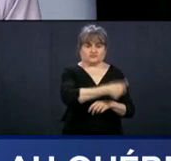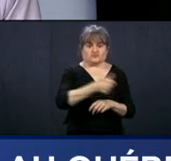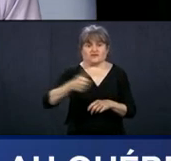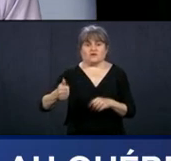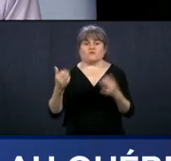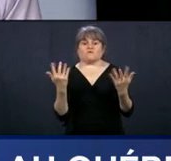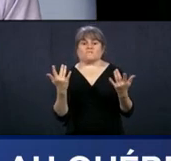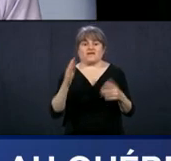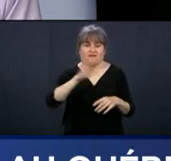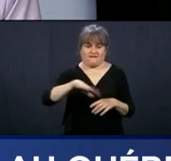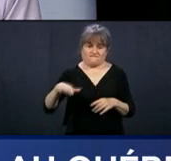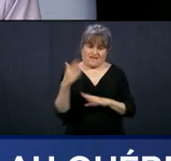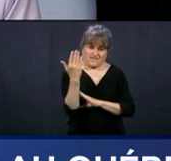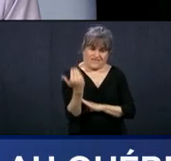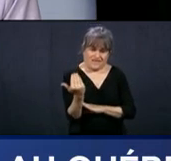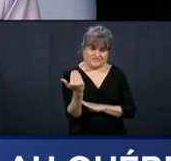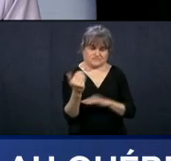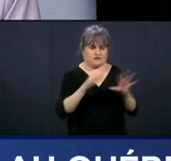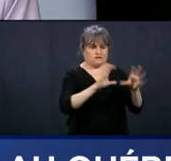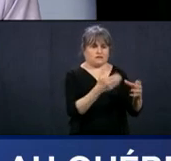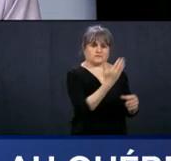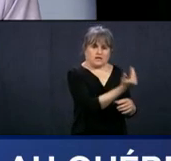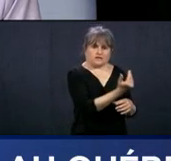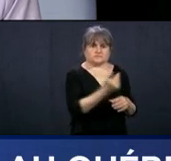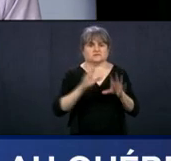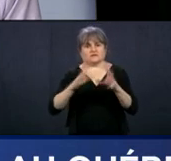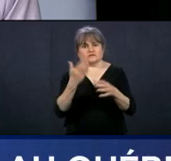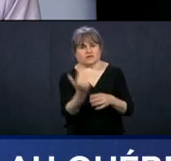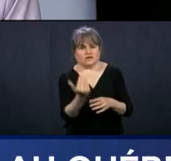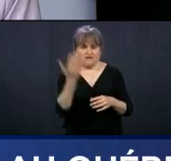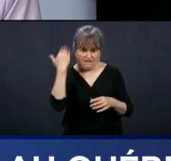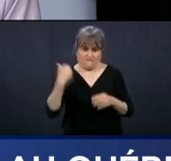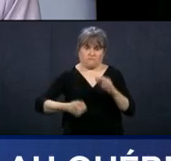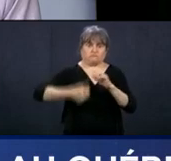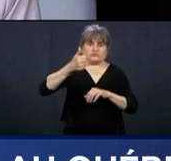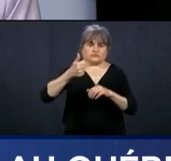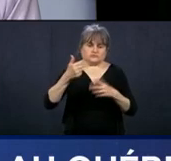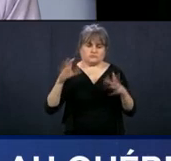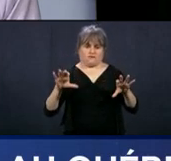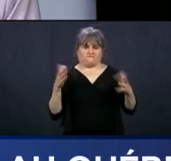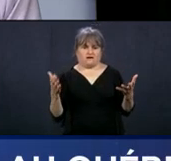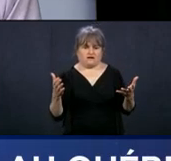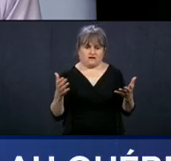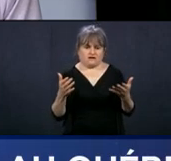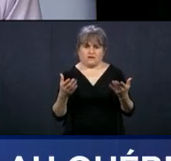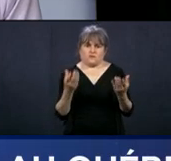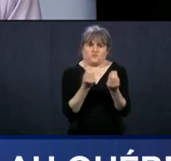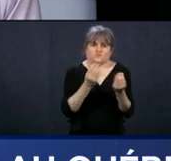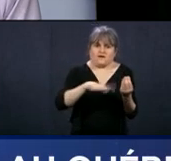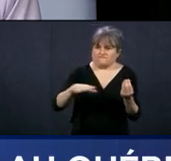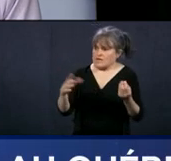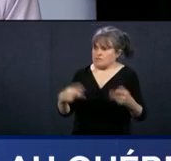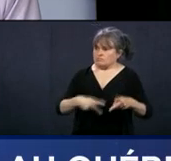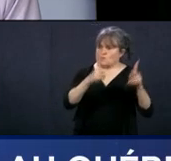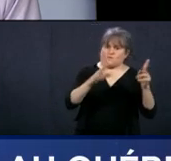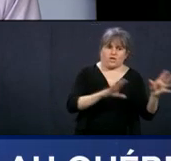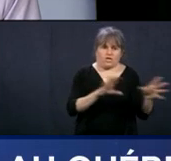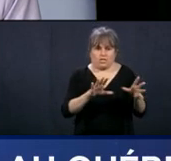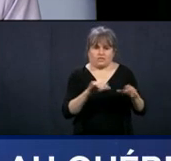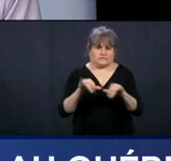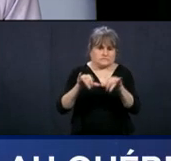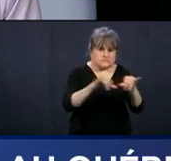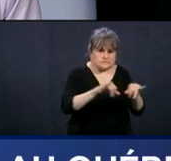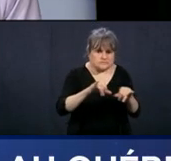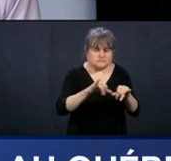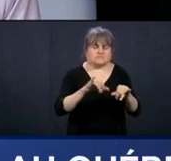donc assurément un enjeu logistique, mais on demande à tout le monde de se placer en mode solution. Si on fait tous notre bout de chemin,